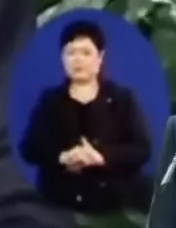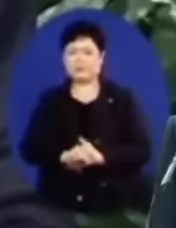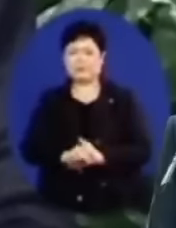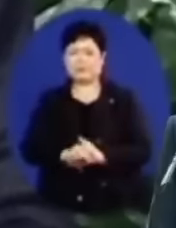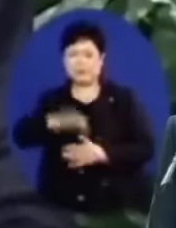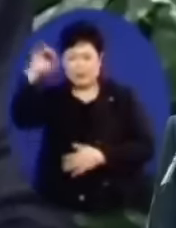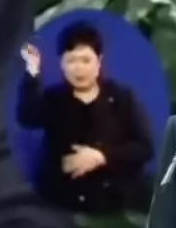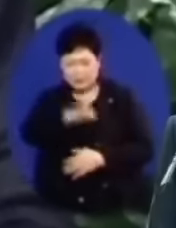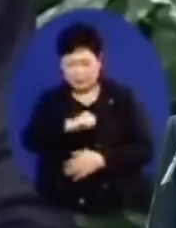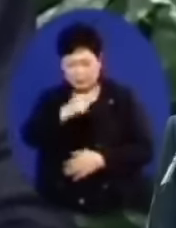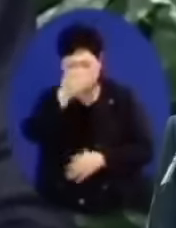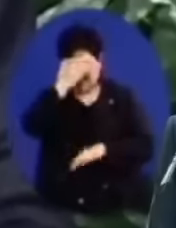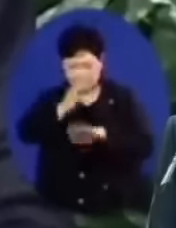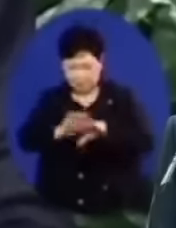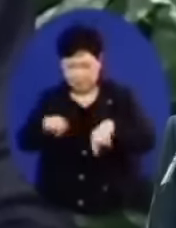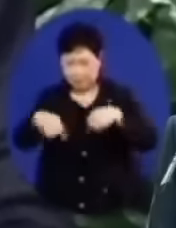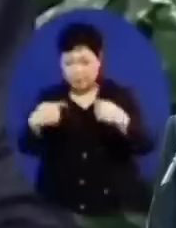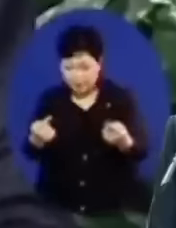새벽기도도 나가고